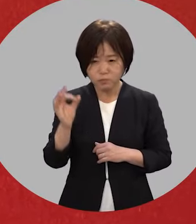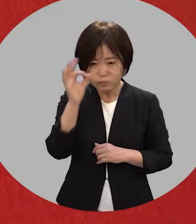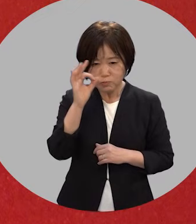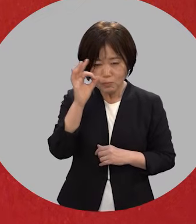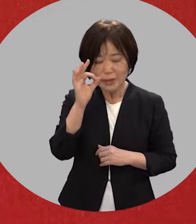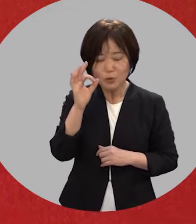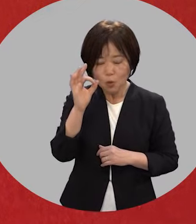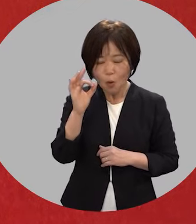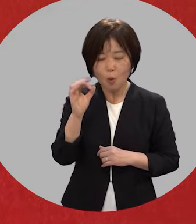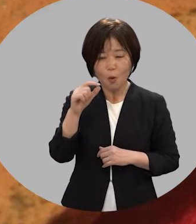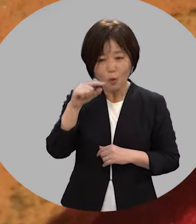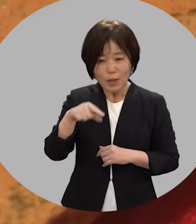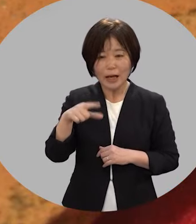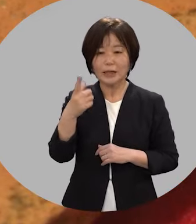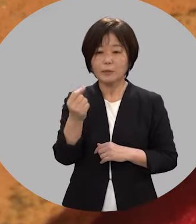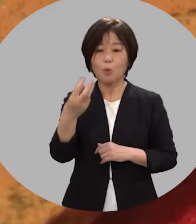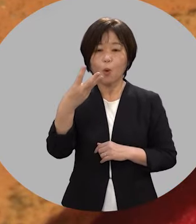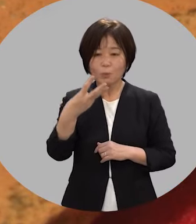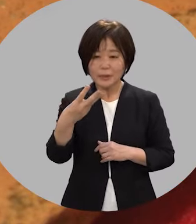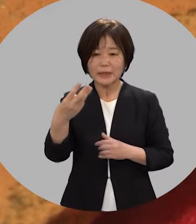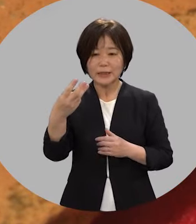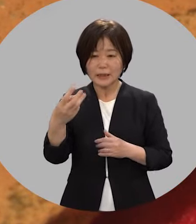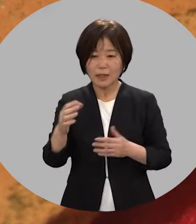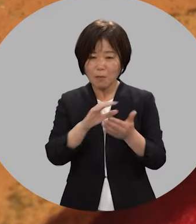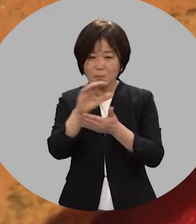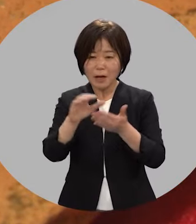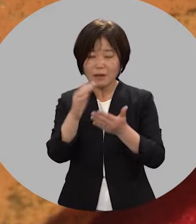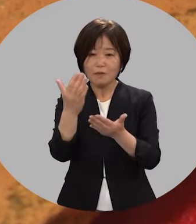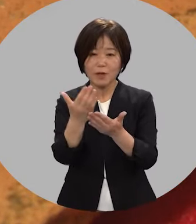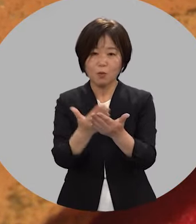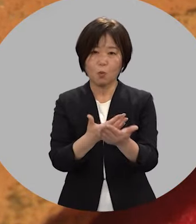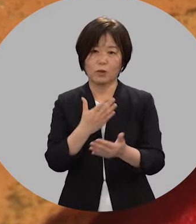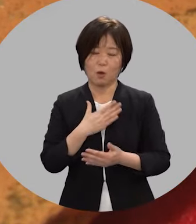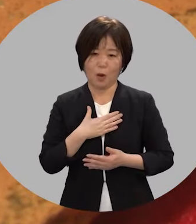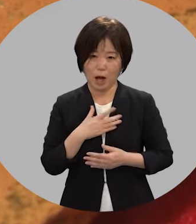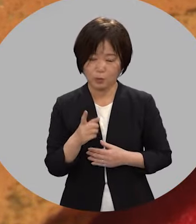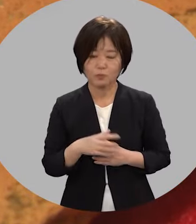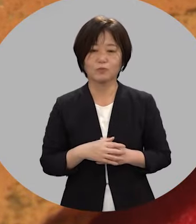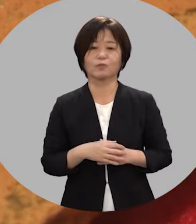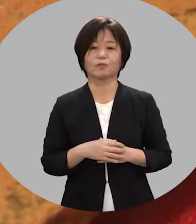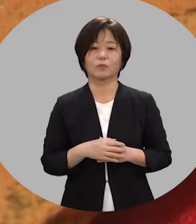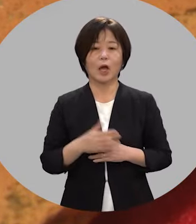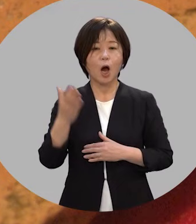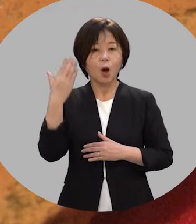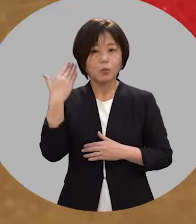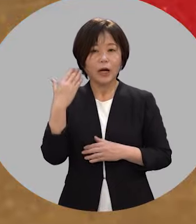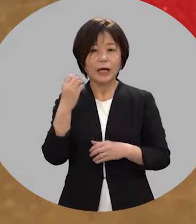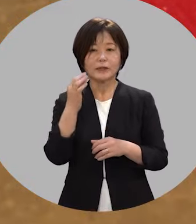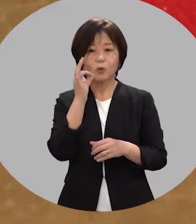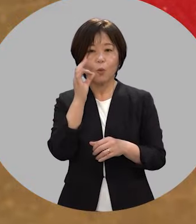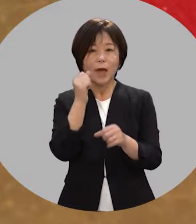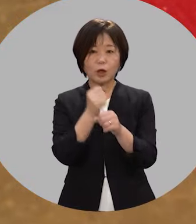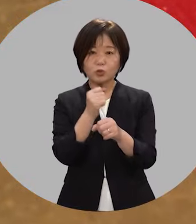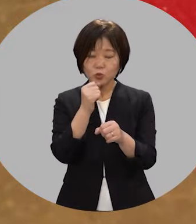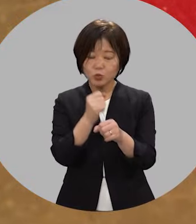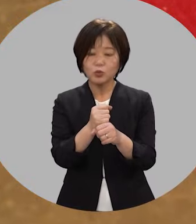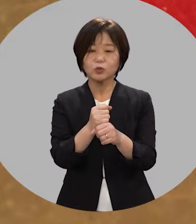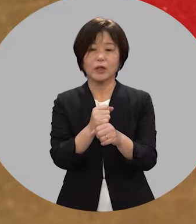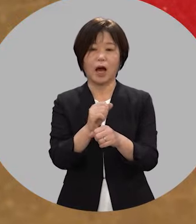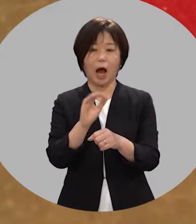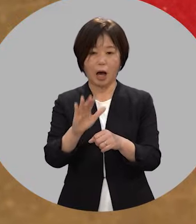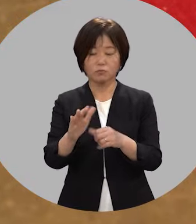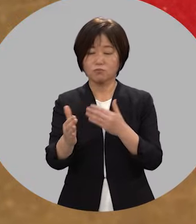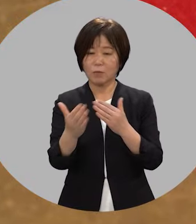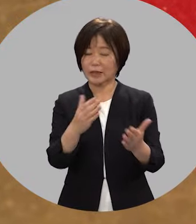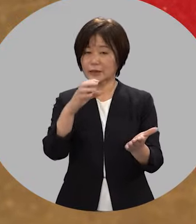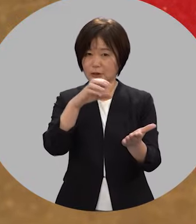焼く時に混ざったもみの痕跡が残っているのが分かります。稲作が行われていたことを示す